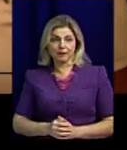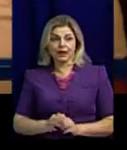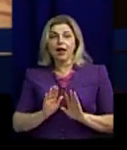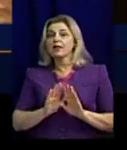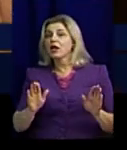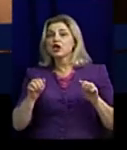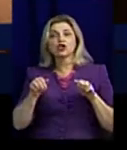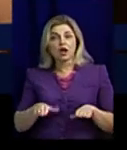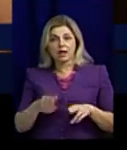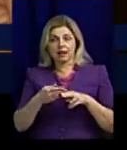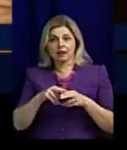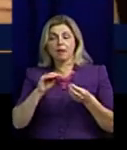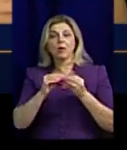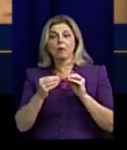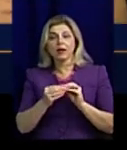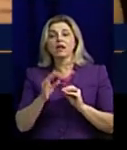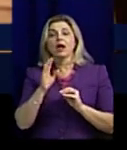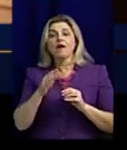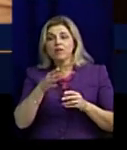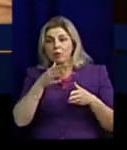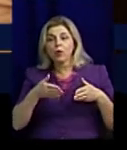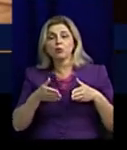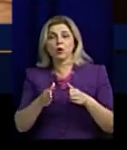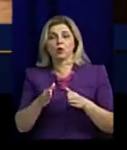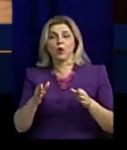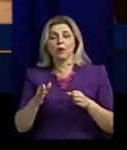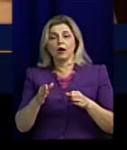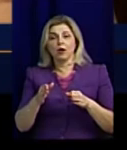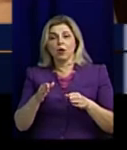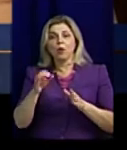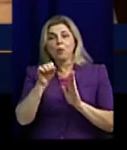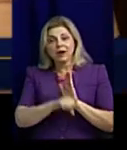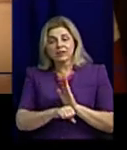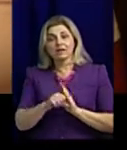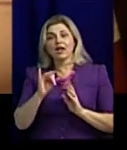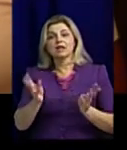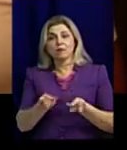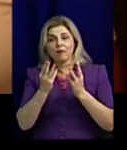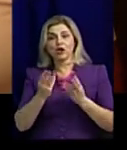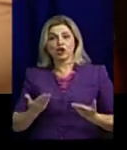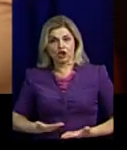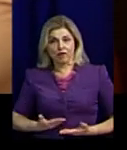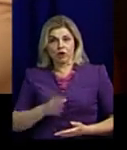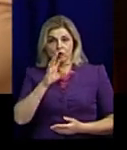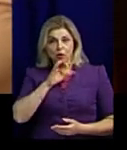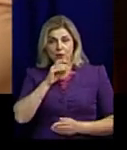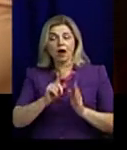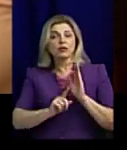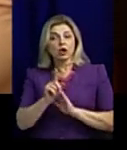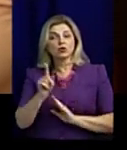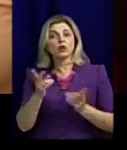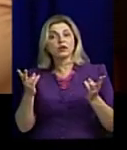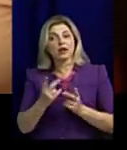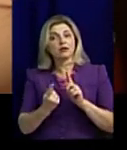ця проблема путем убивання, зжигання живьом. Не вирішується ця проблема шляхом вбивства, спалювання живцем собак. Почнемо з того, що